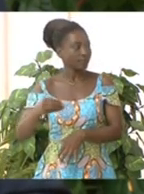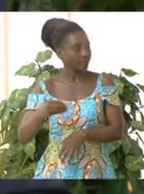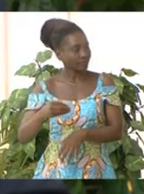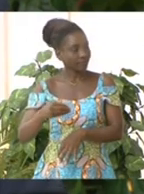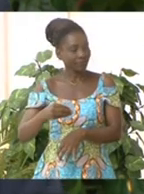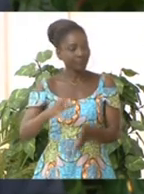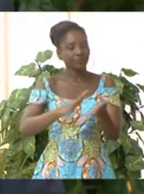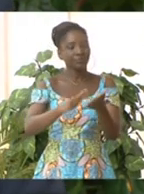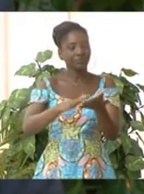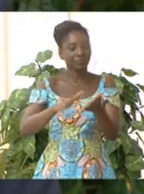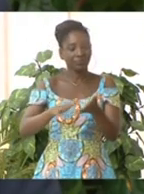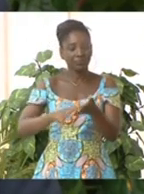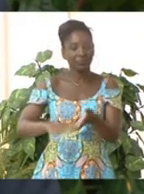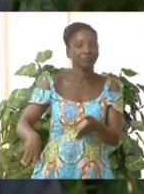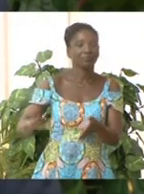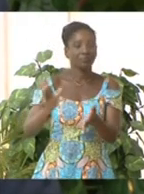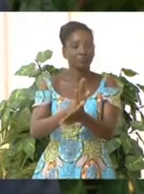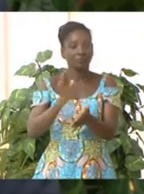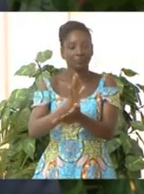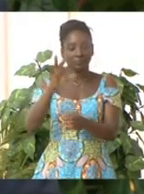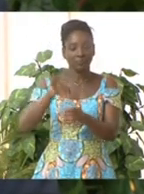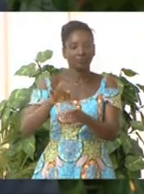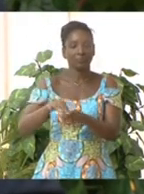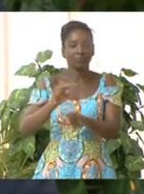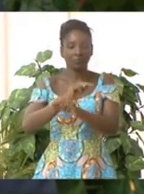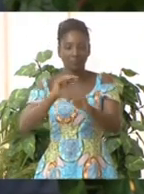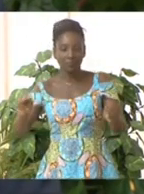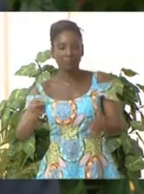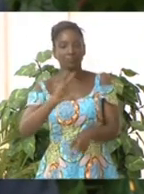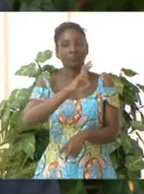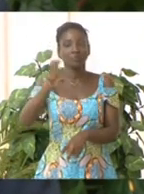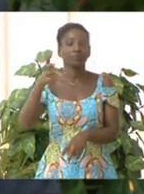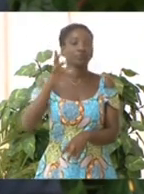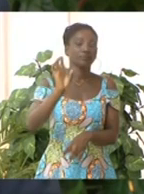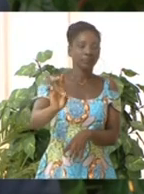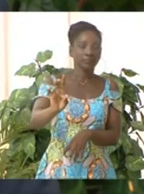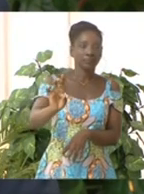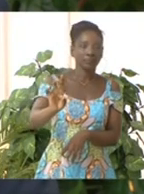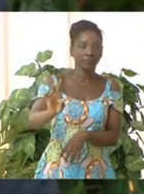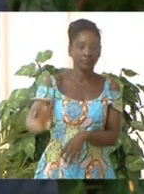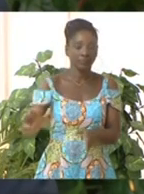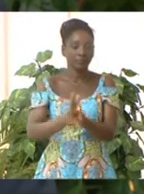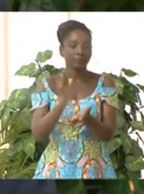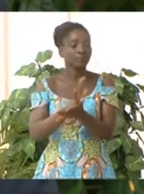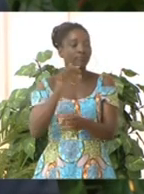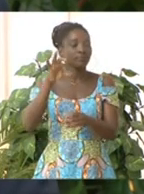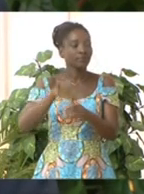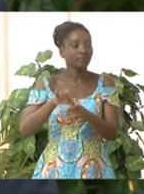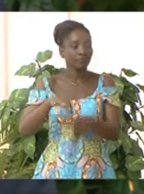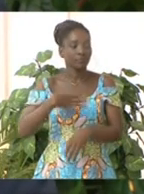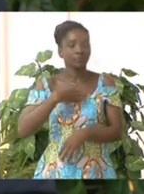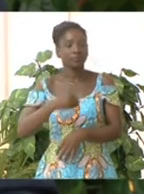Pardon, bulletin nul, 207. Bulletin blanc, 110. Suffrage exprimé,